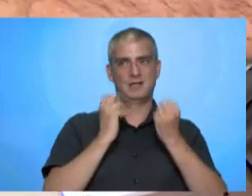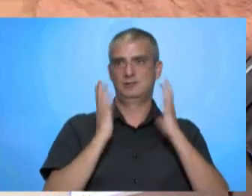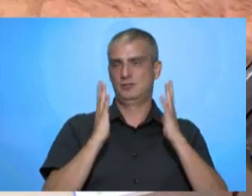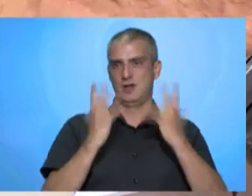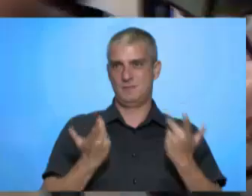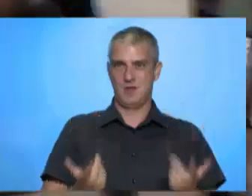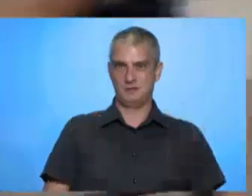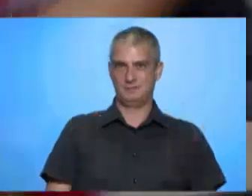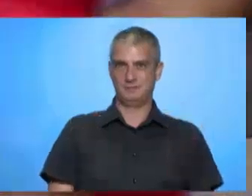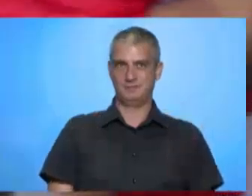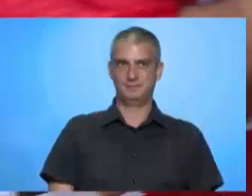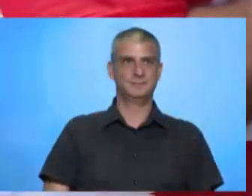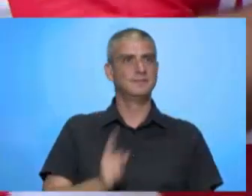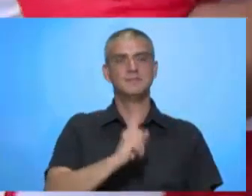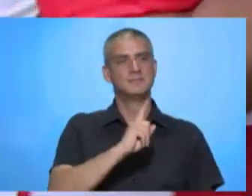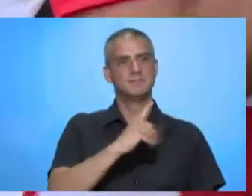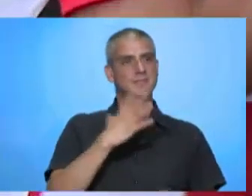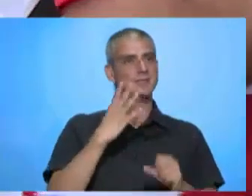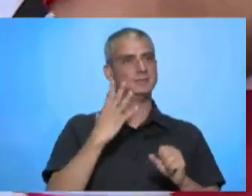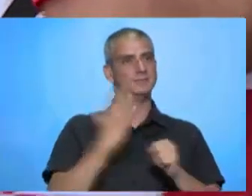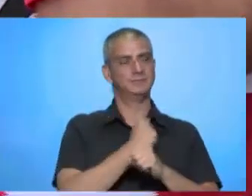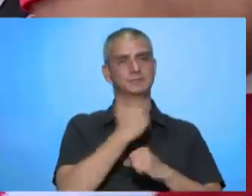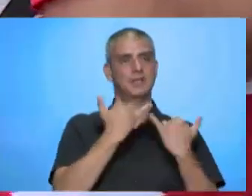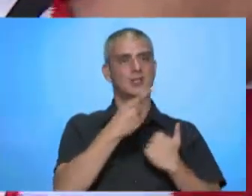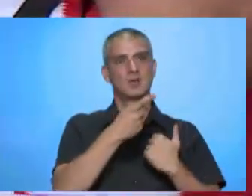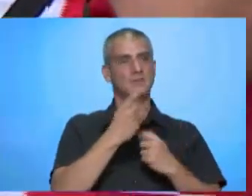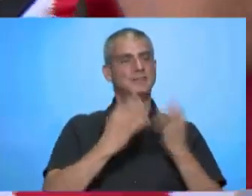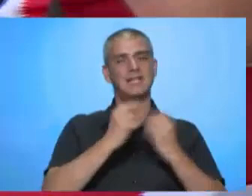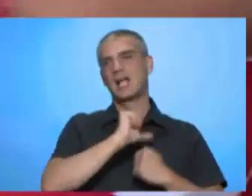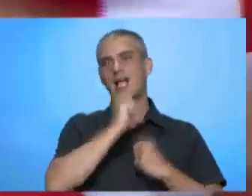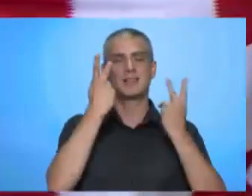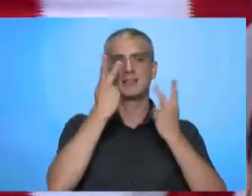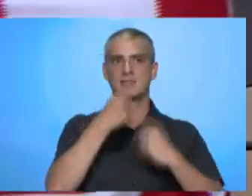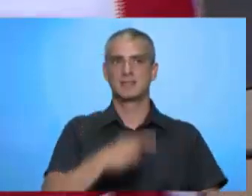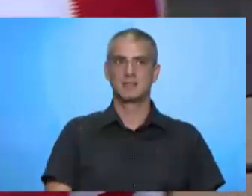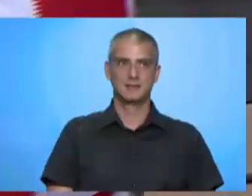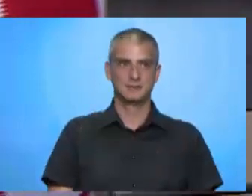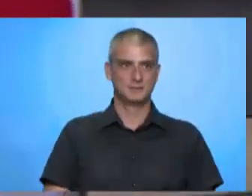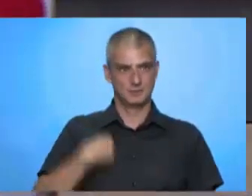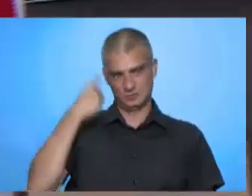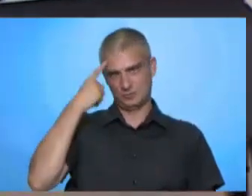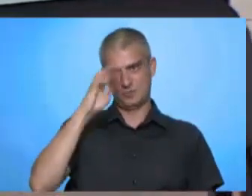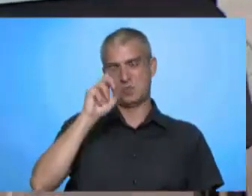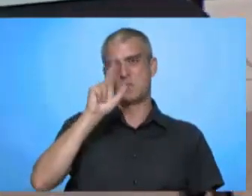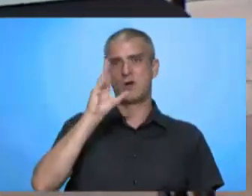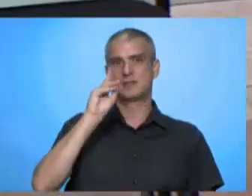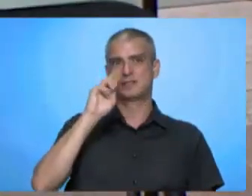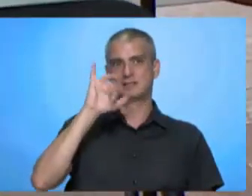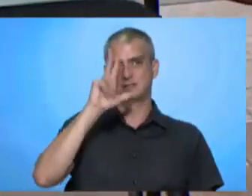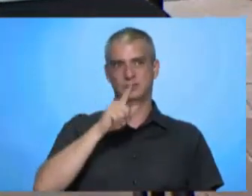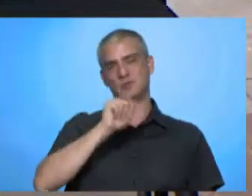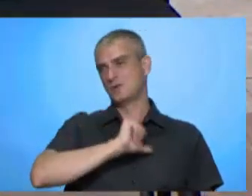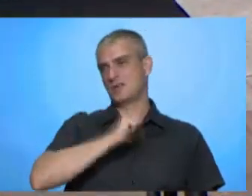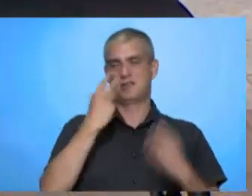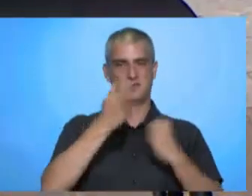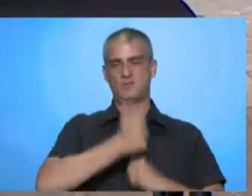very, very hard. Who is the key player tonight, do you think? The key player in your team, in your squad? I think it's Modric. He's the best.